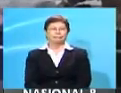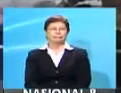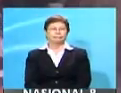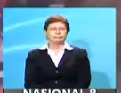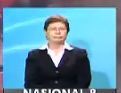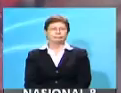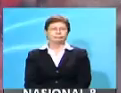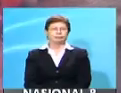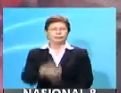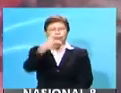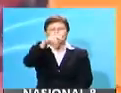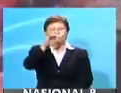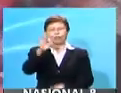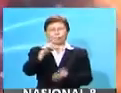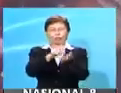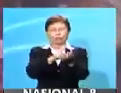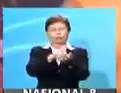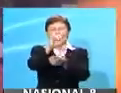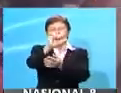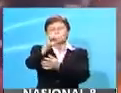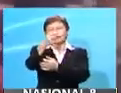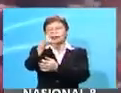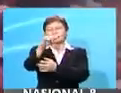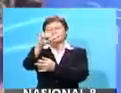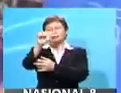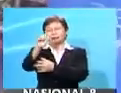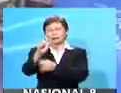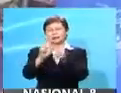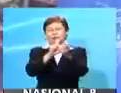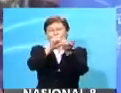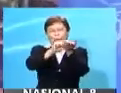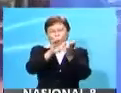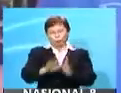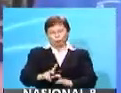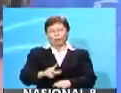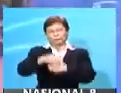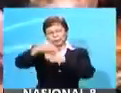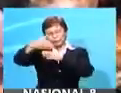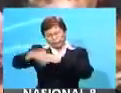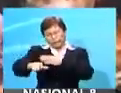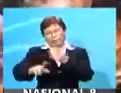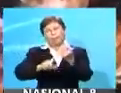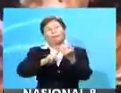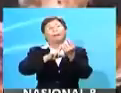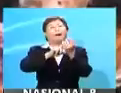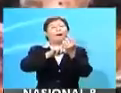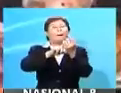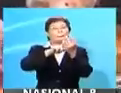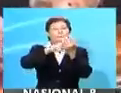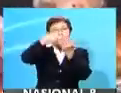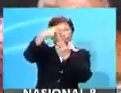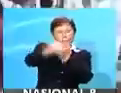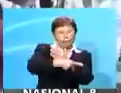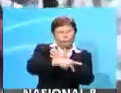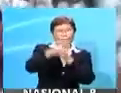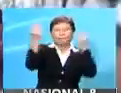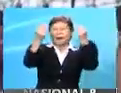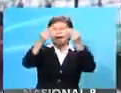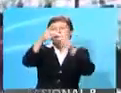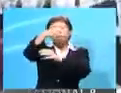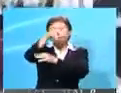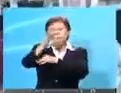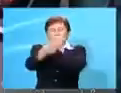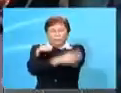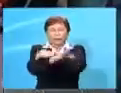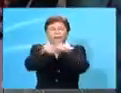Cemerlang Profesor Datuk Dr Yahya dium media di Kuala Nur selepas program advokasi ilmuan Majlis Profesor negara dan sambutan